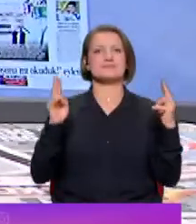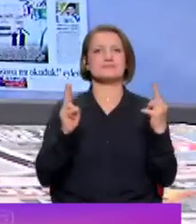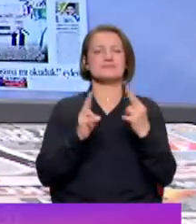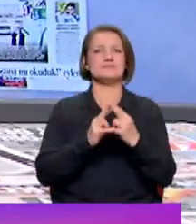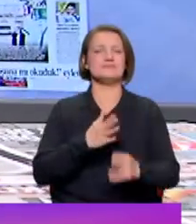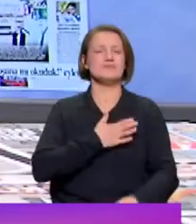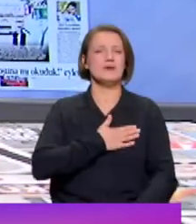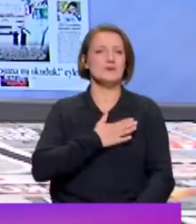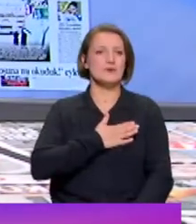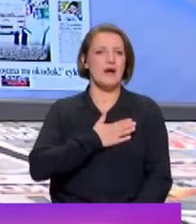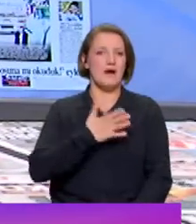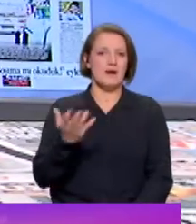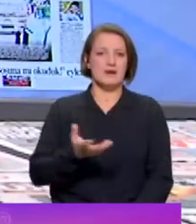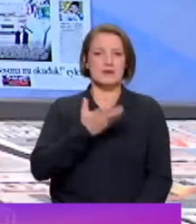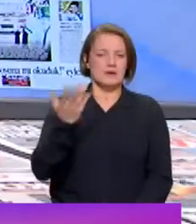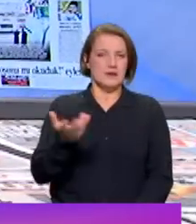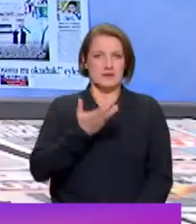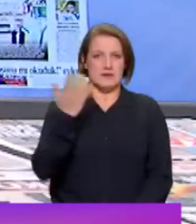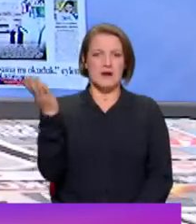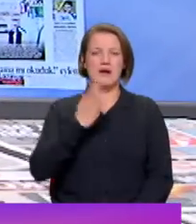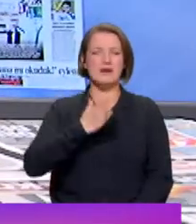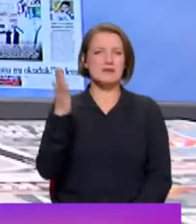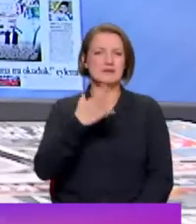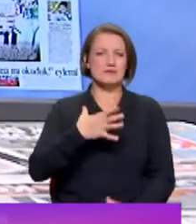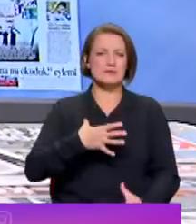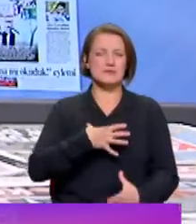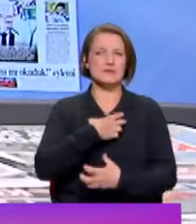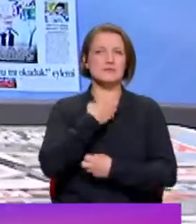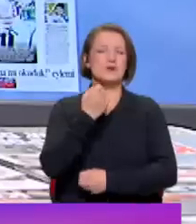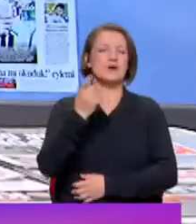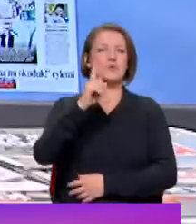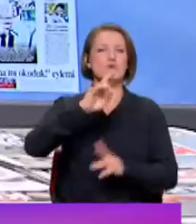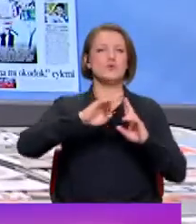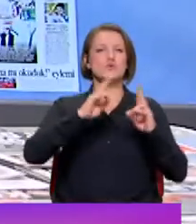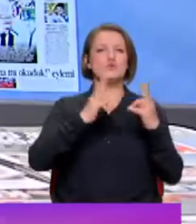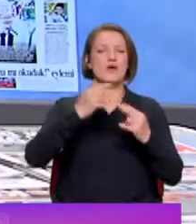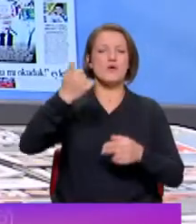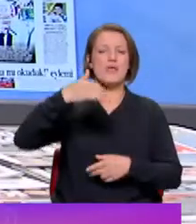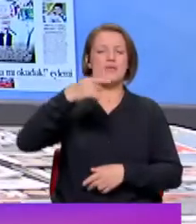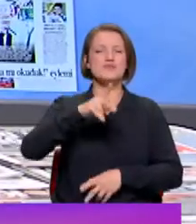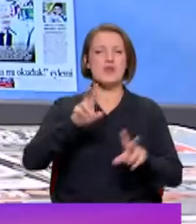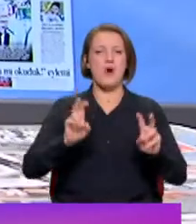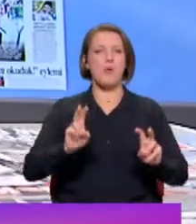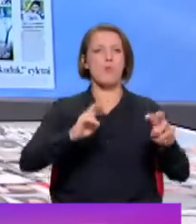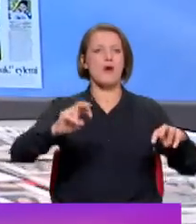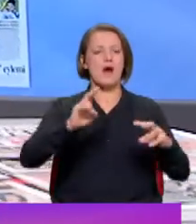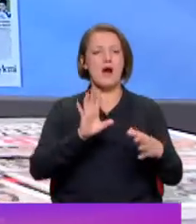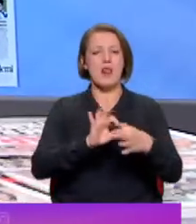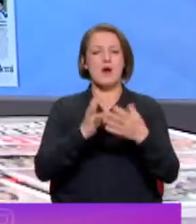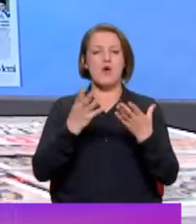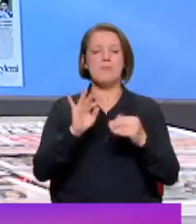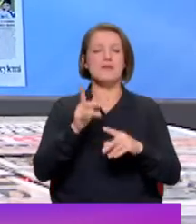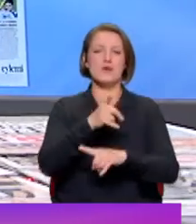yüreğini yakan Ama özellikle dünyanın gelişmiş ülkelerinde yönetici koltuğunda oturanları çok fazla yakından ilgilendirmediğini anladığımız